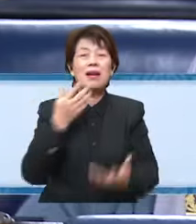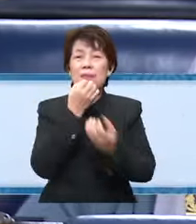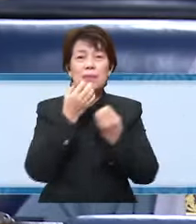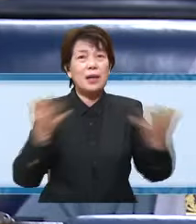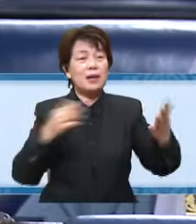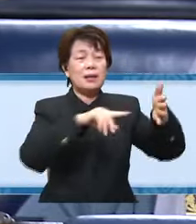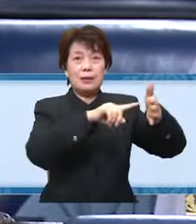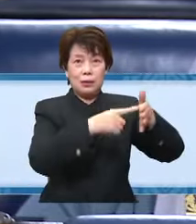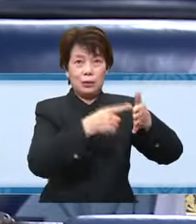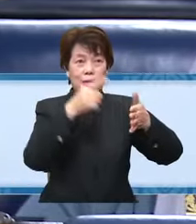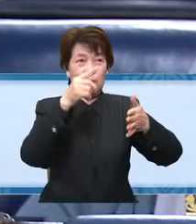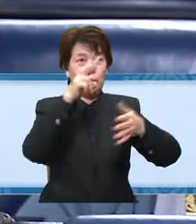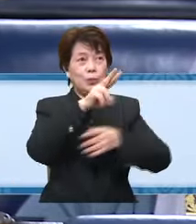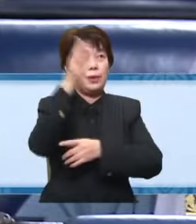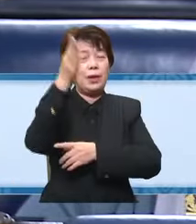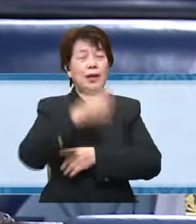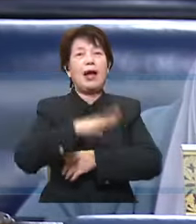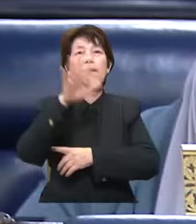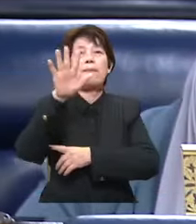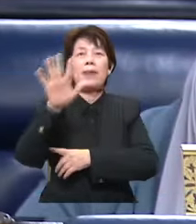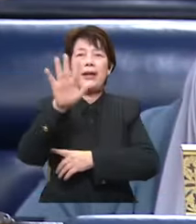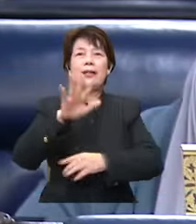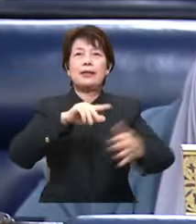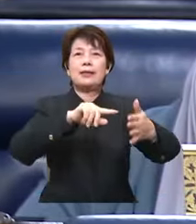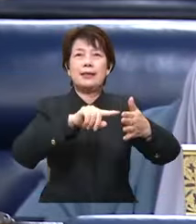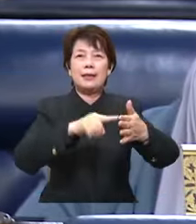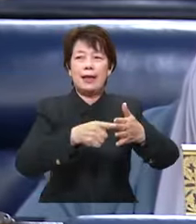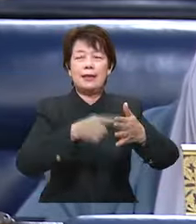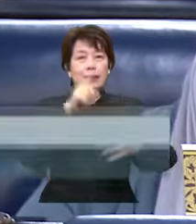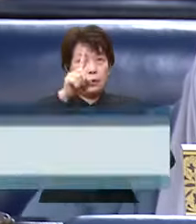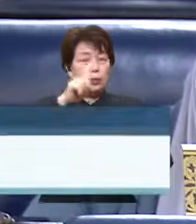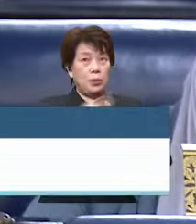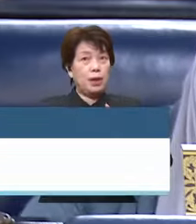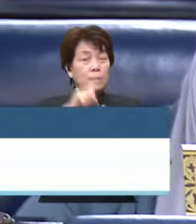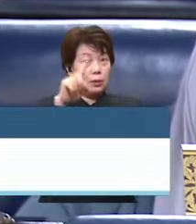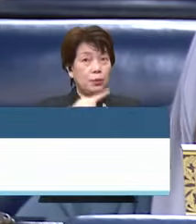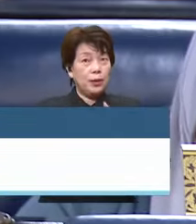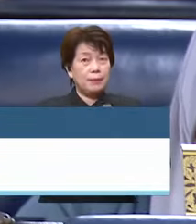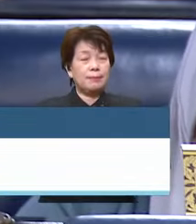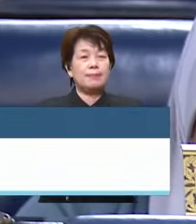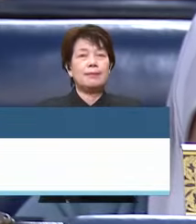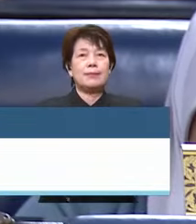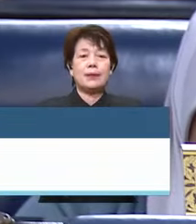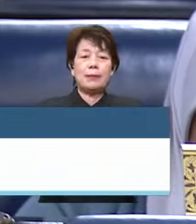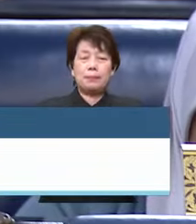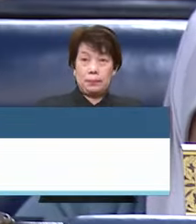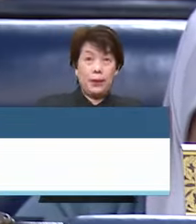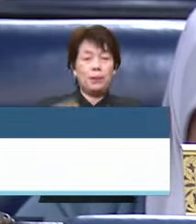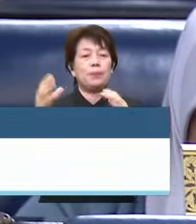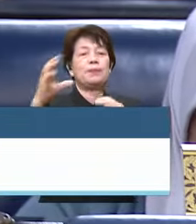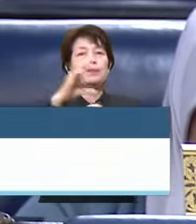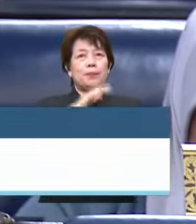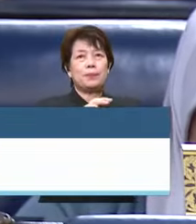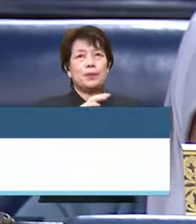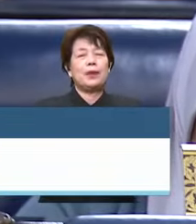bermula pada 2 hari bulan Mei. Ya, sebelum berlaku 1 bulan, dekat 1 bulan sebelum penyiasatan subsidi dilaksanakan, kita